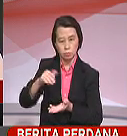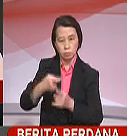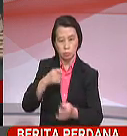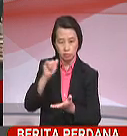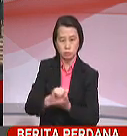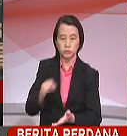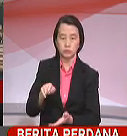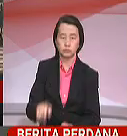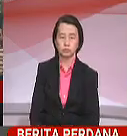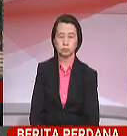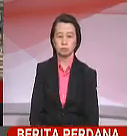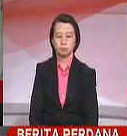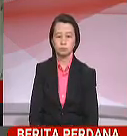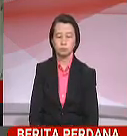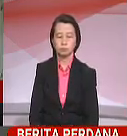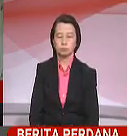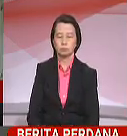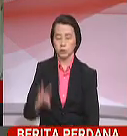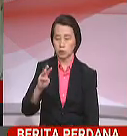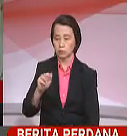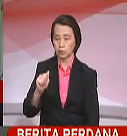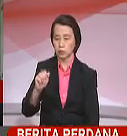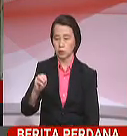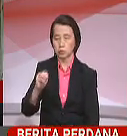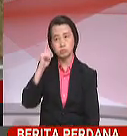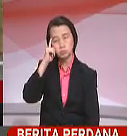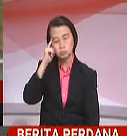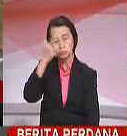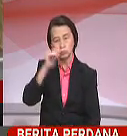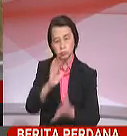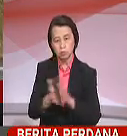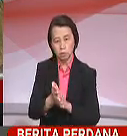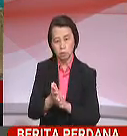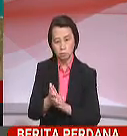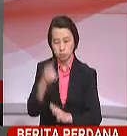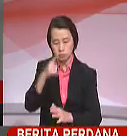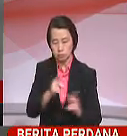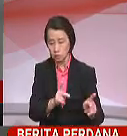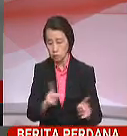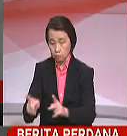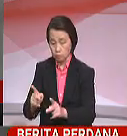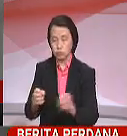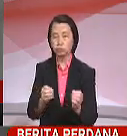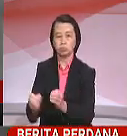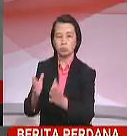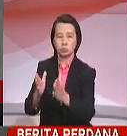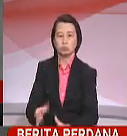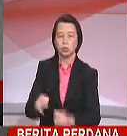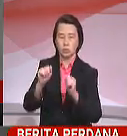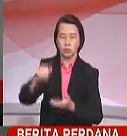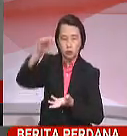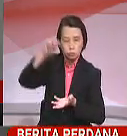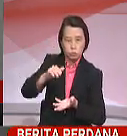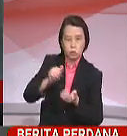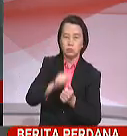situ. Menurutnya, MEM mengambil keputusan ini supaya kesan terhadap pihak penganjur perlumbaan tempatan dapat